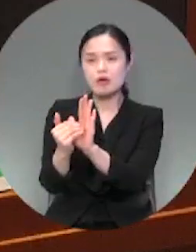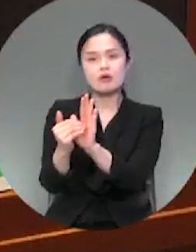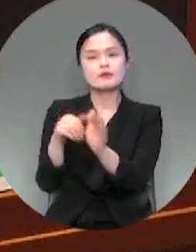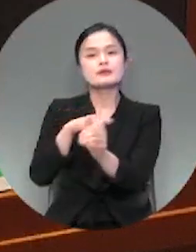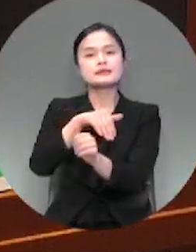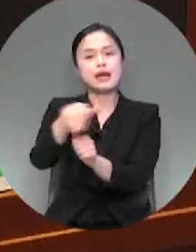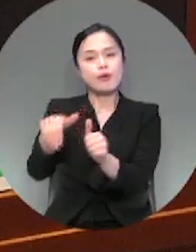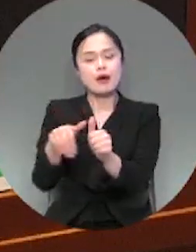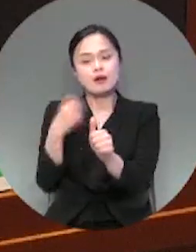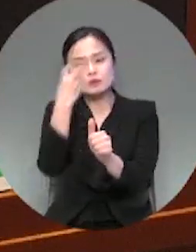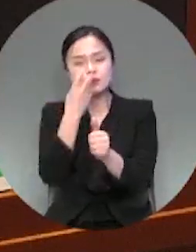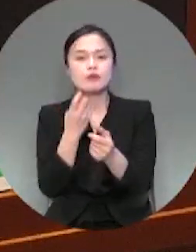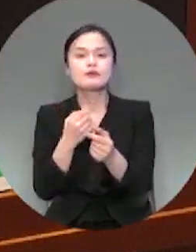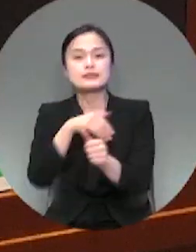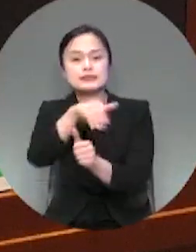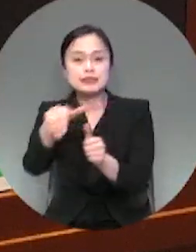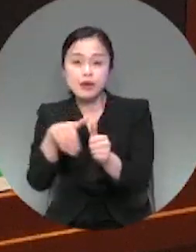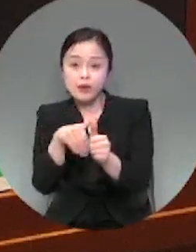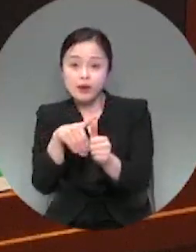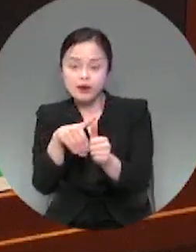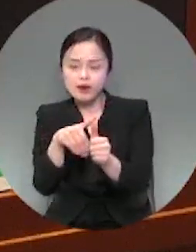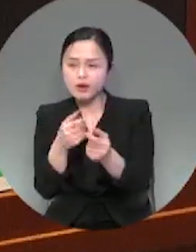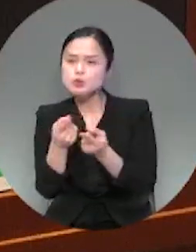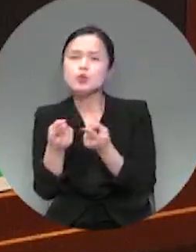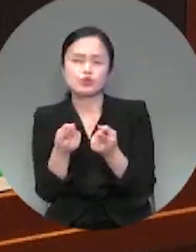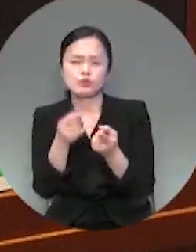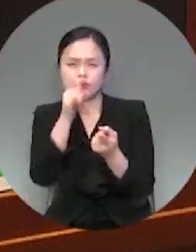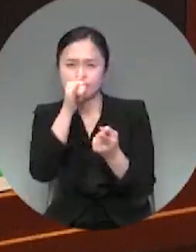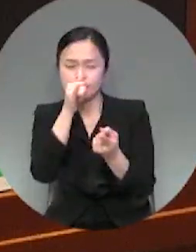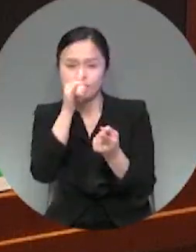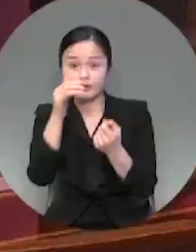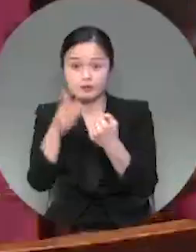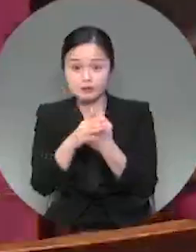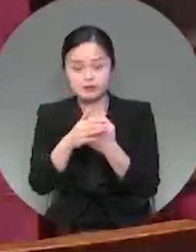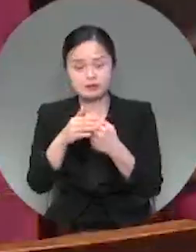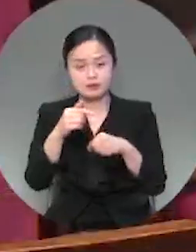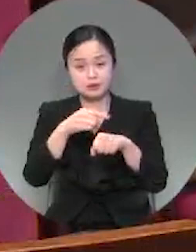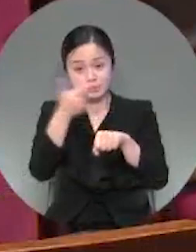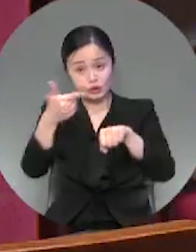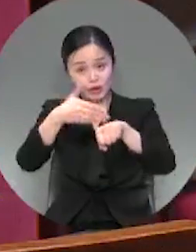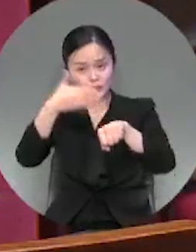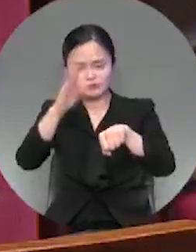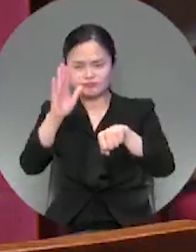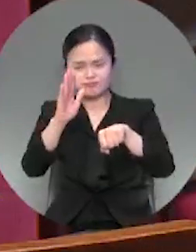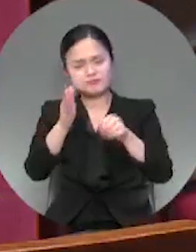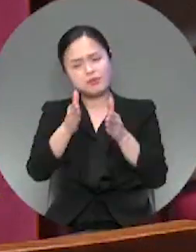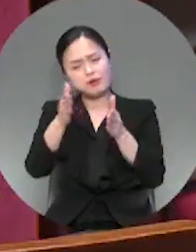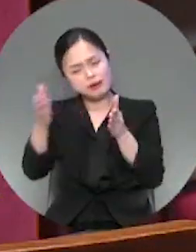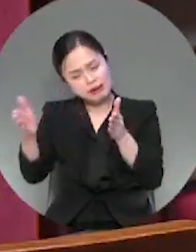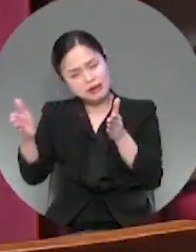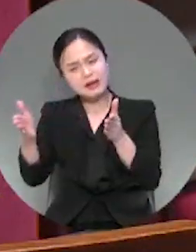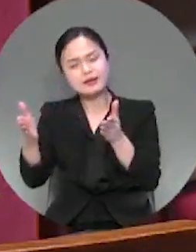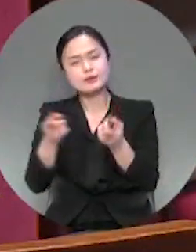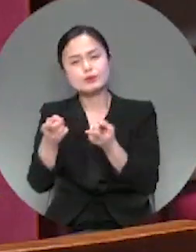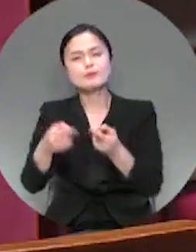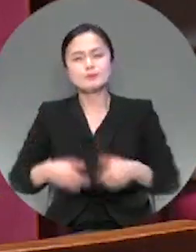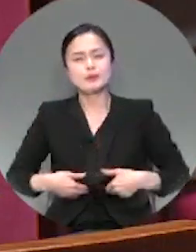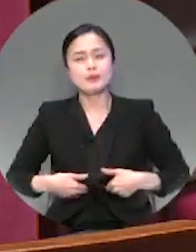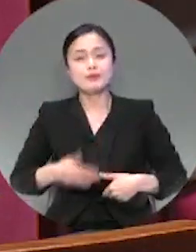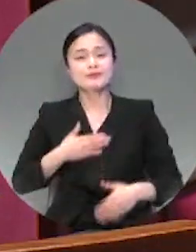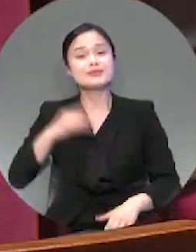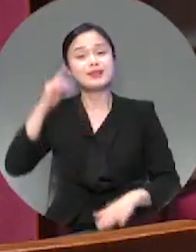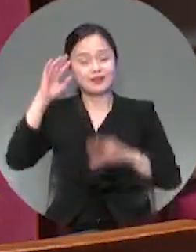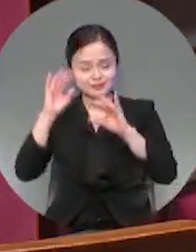시간 제한이라든가 이런 것들이 완화돼야 된다고 생각을 합니다. 질병청장님, 제가 다른 각도에서 질문을 드릴게요.